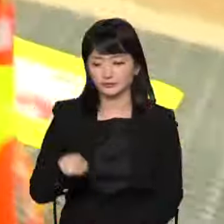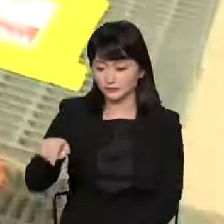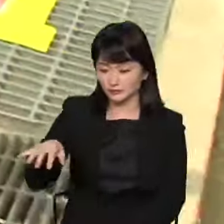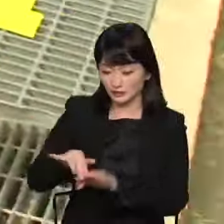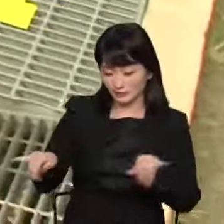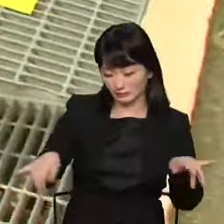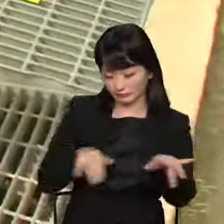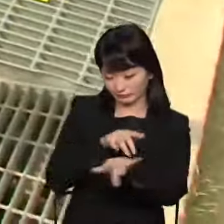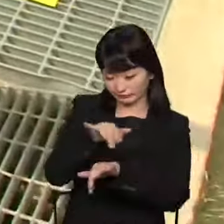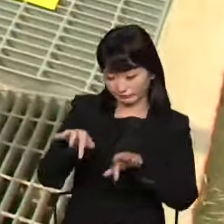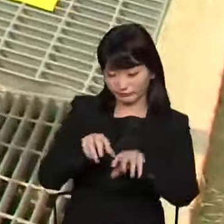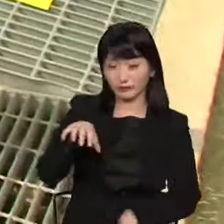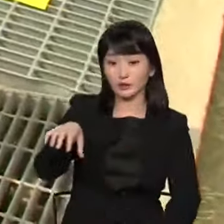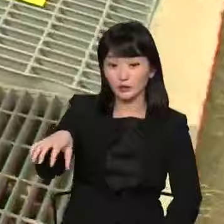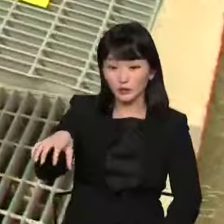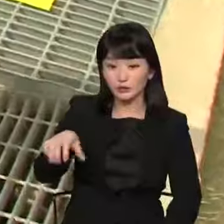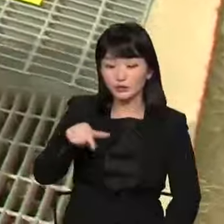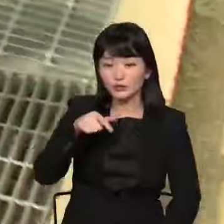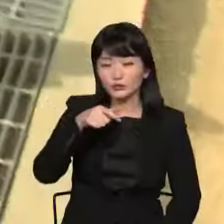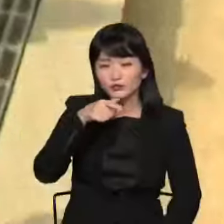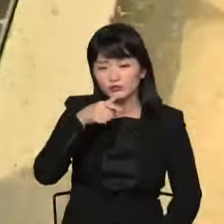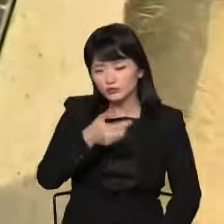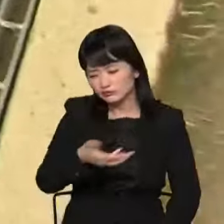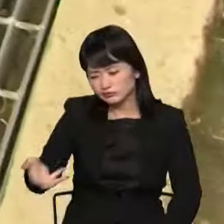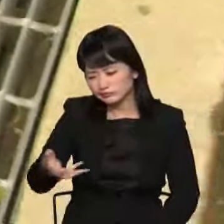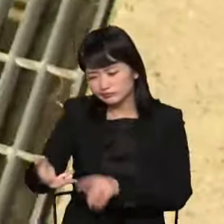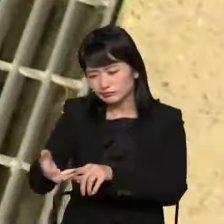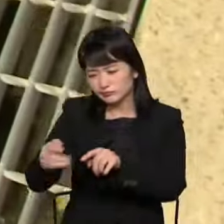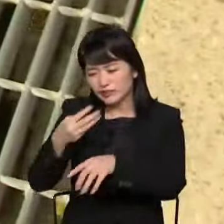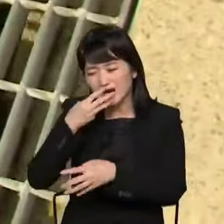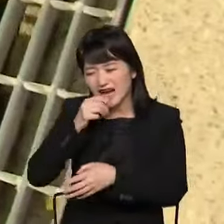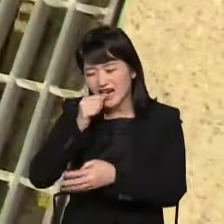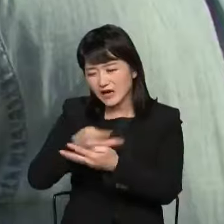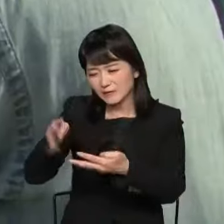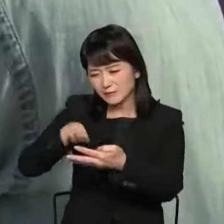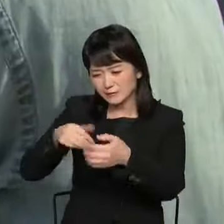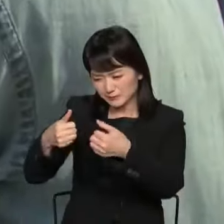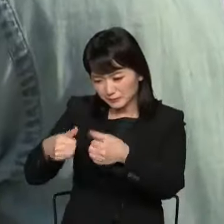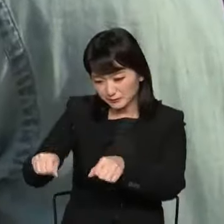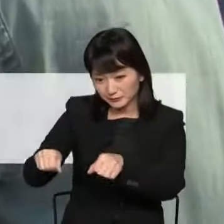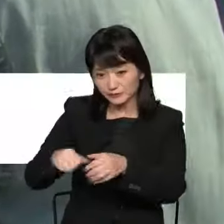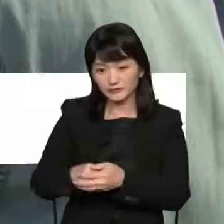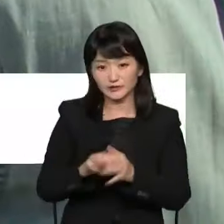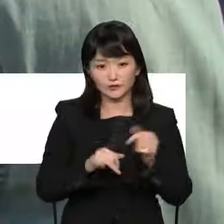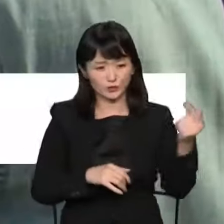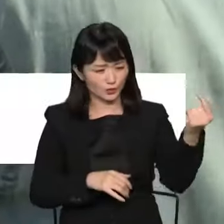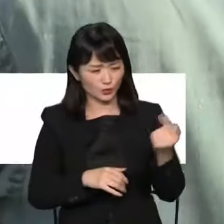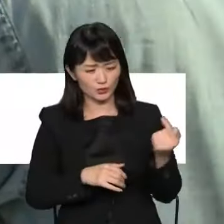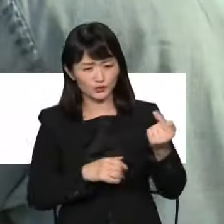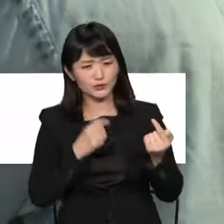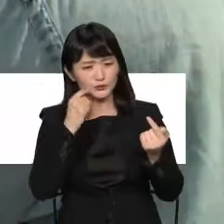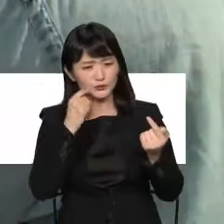인파가 다니는 길인데 배수로 뚜껑이 일부 파손된 채 방치돼 있습니다. 사람들 못 내려오시게만 좀 하려고 근무자 지금 배치